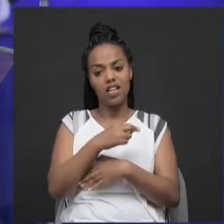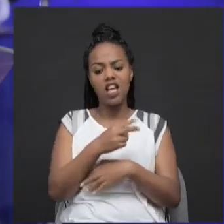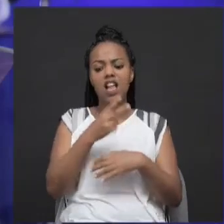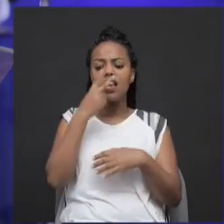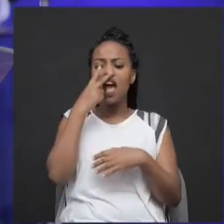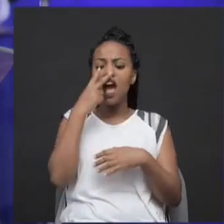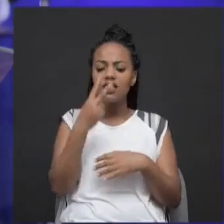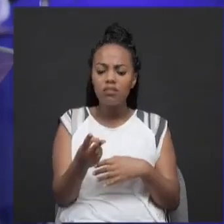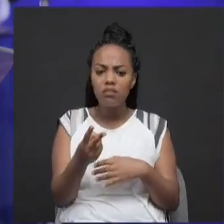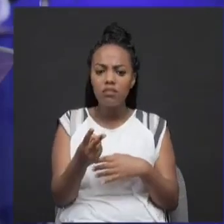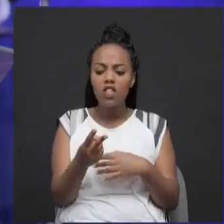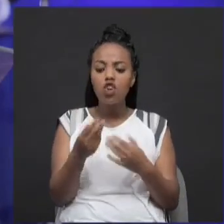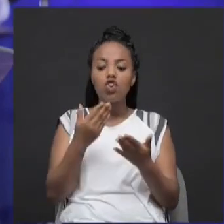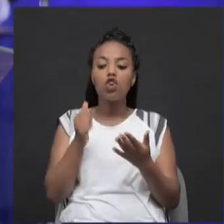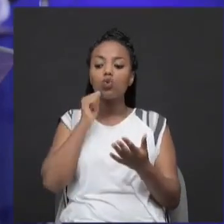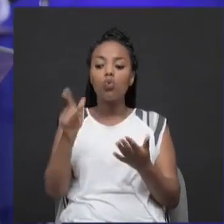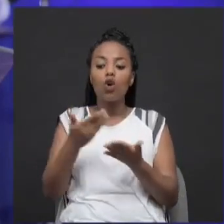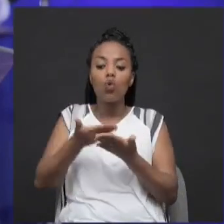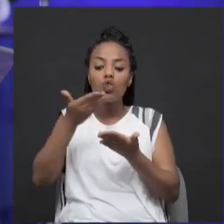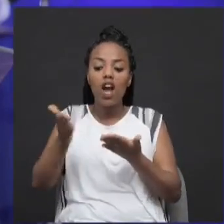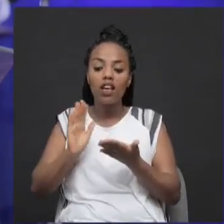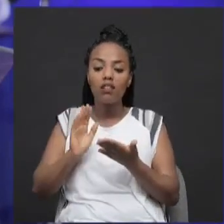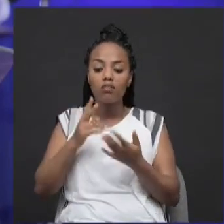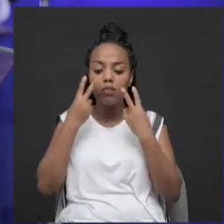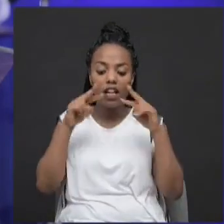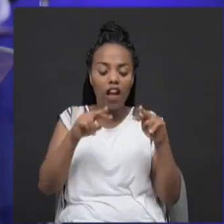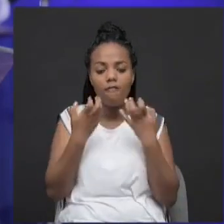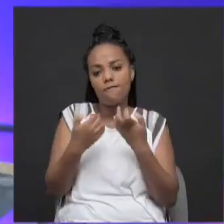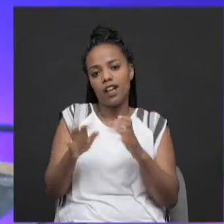ሊያያትም ጉዳዩዋንም ሊመለከትላትም እንዳልፈለገ